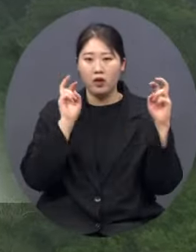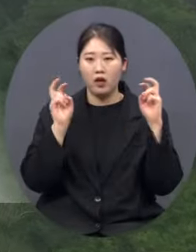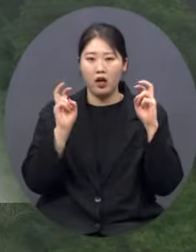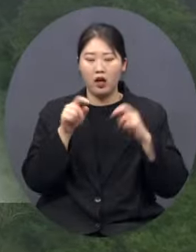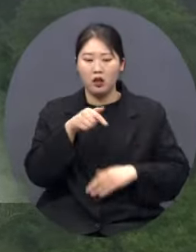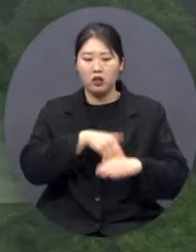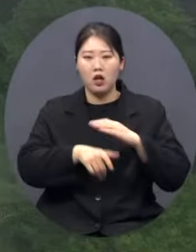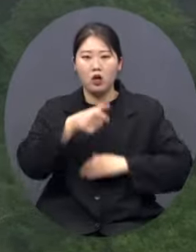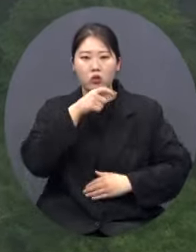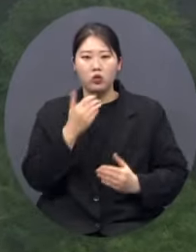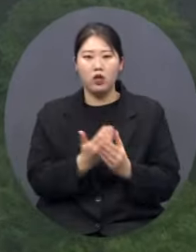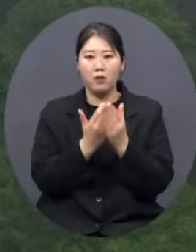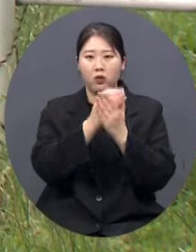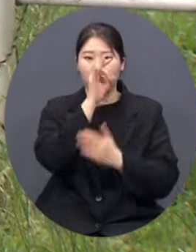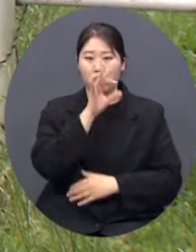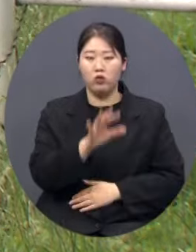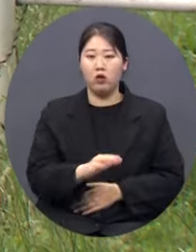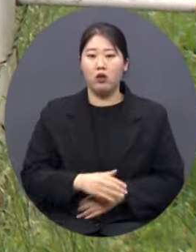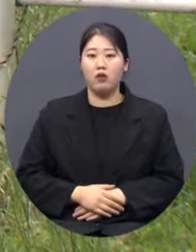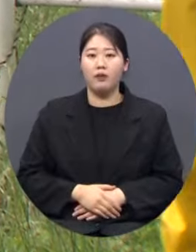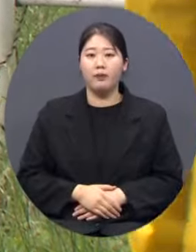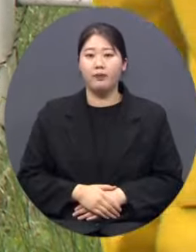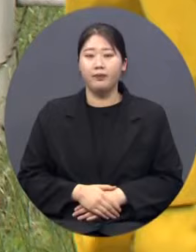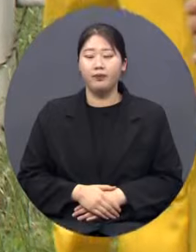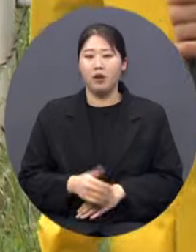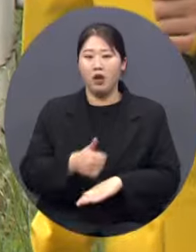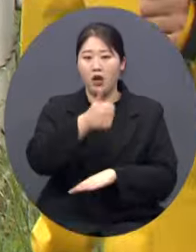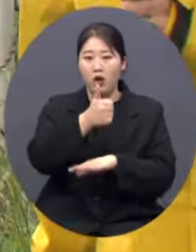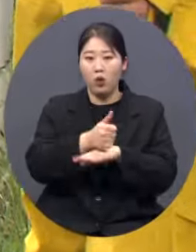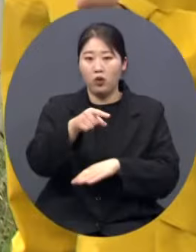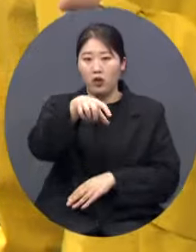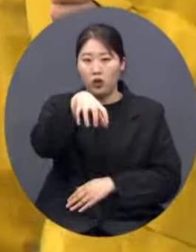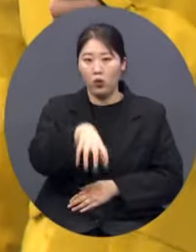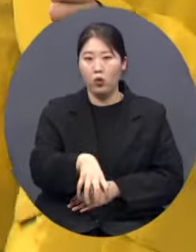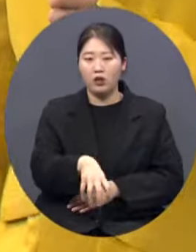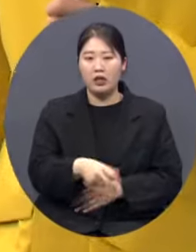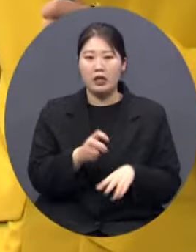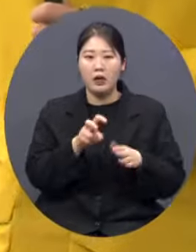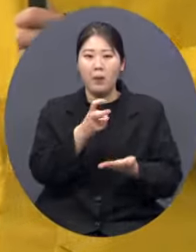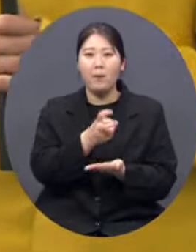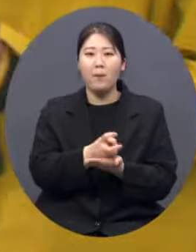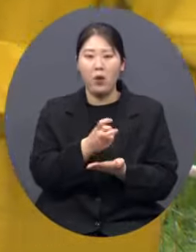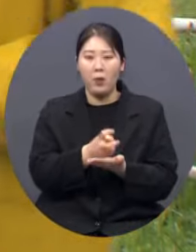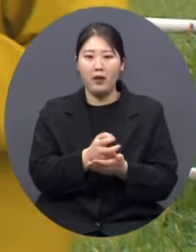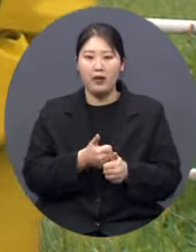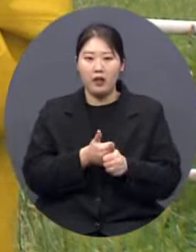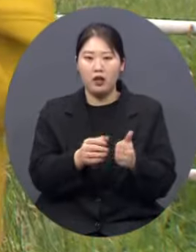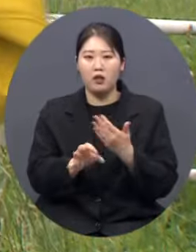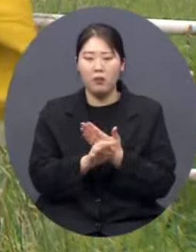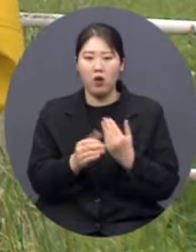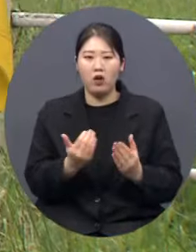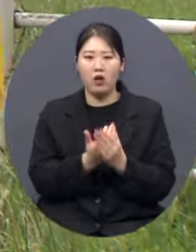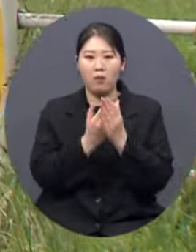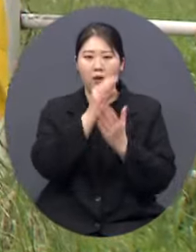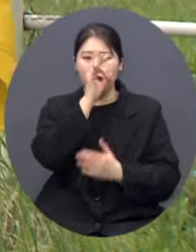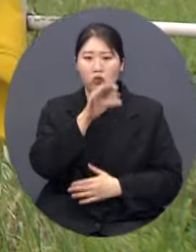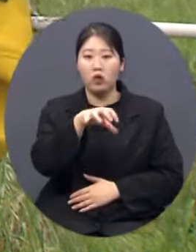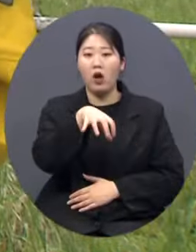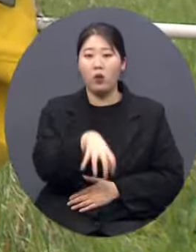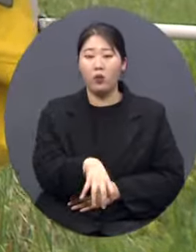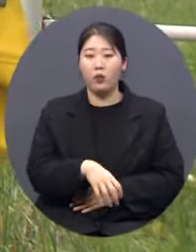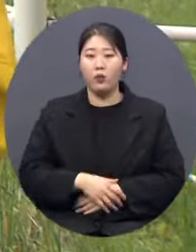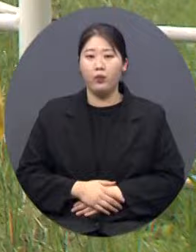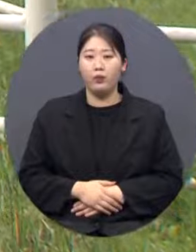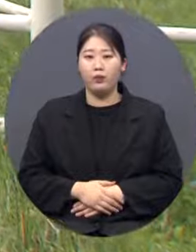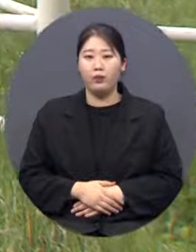개발할 수도 없습니다 결국 이곳은 현행 법과 제도로는 개발이 사실상 어려운 지역이란